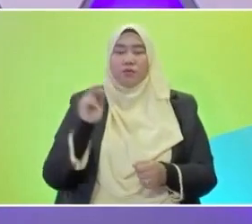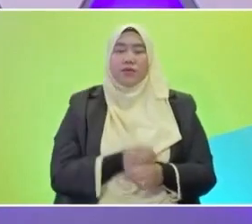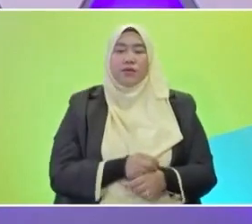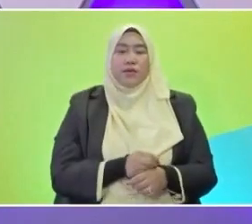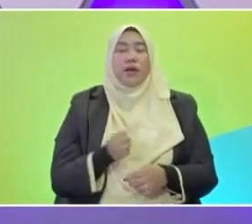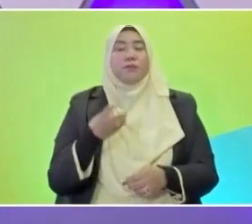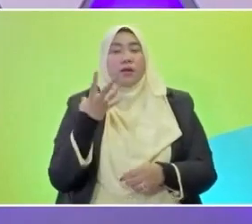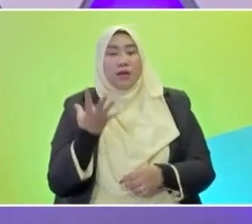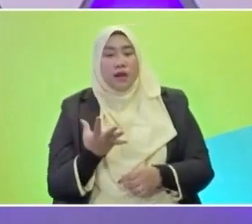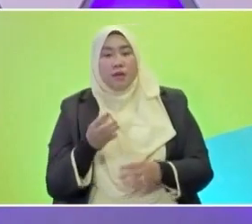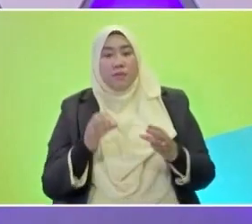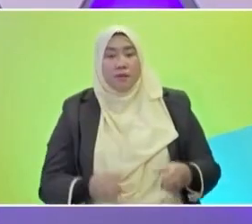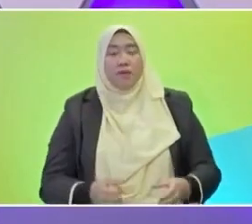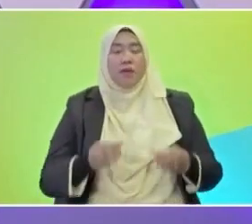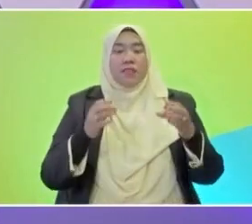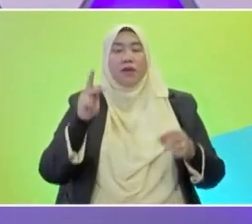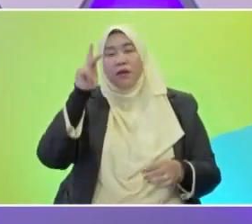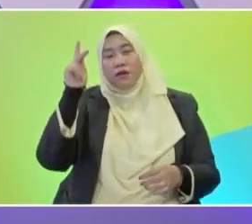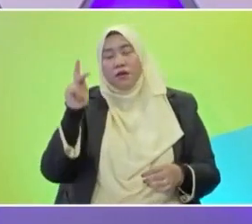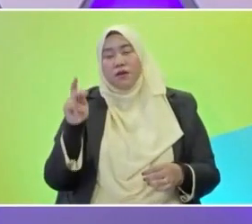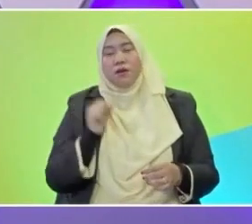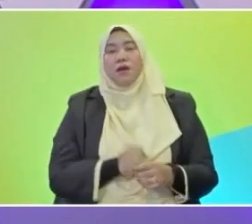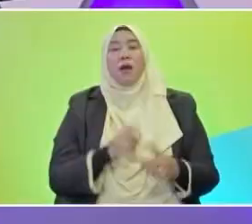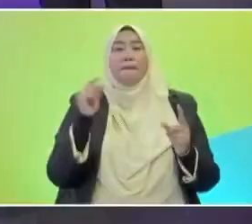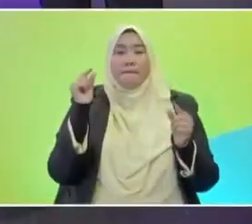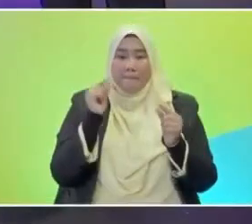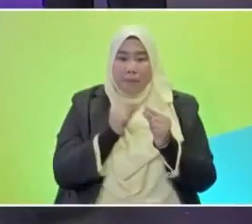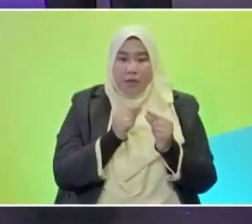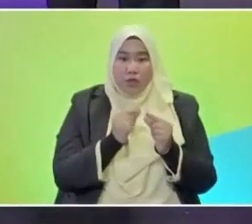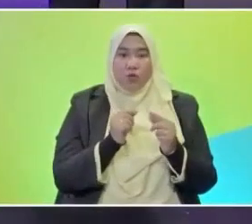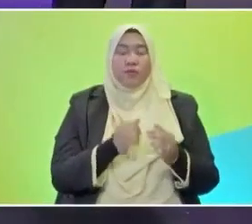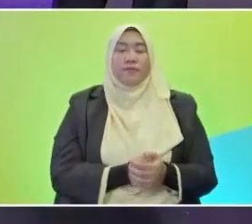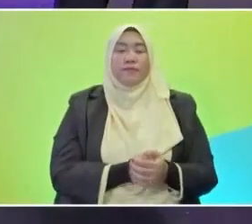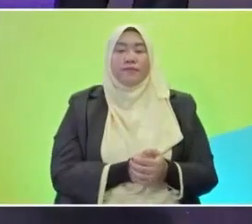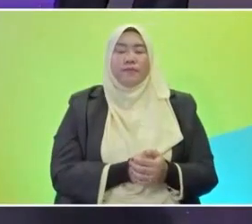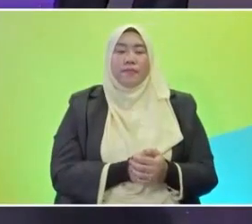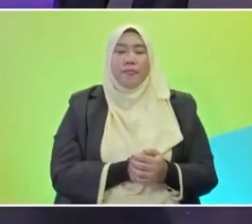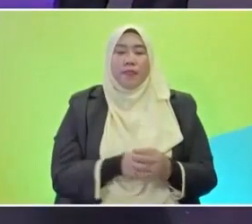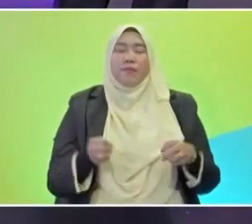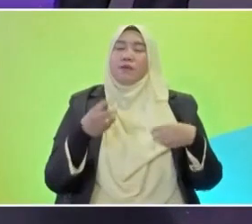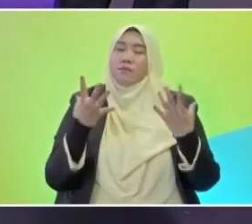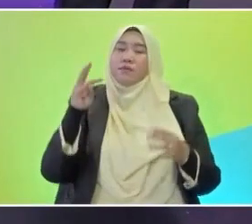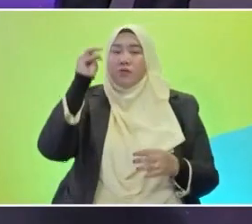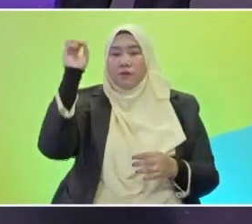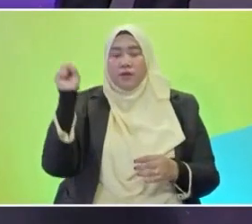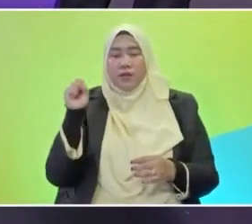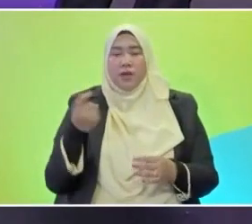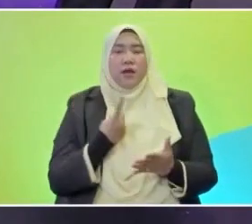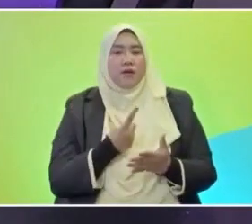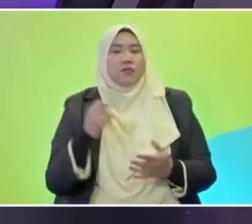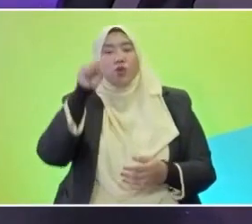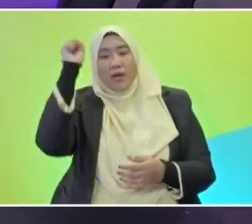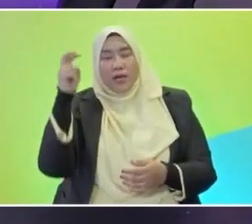berapa batang kah paku yang kita tak tahu di situ adalah berapa batang